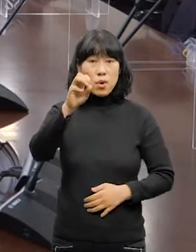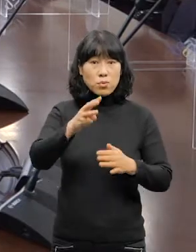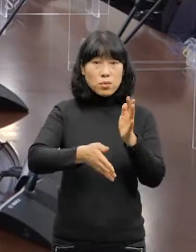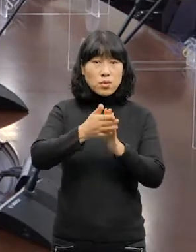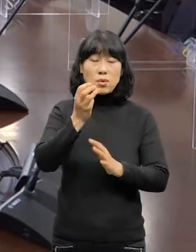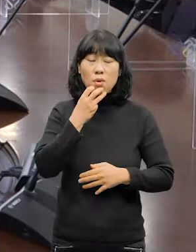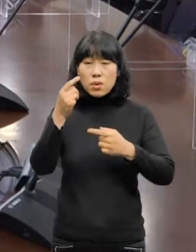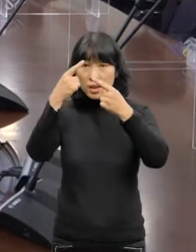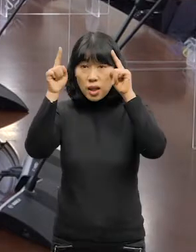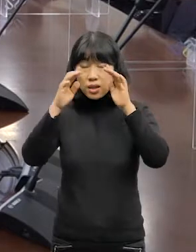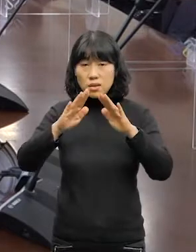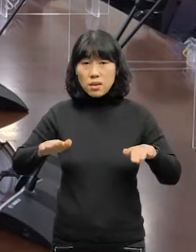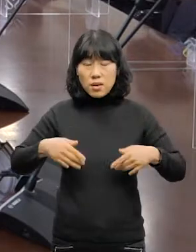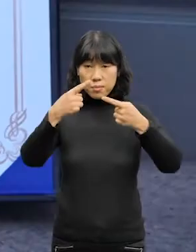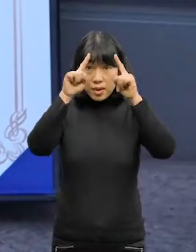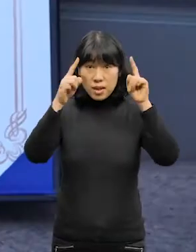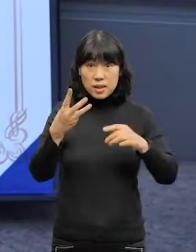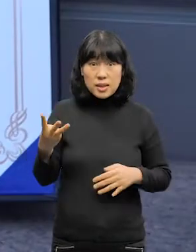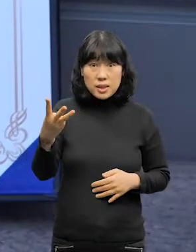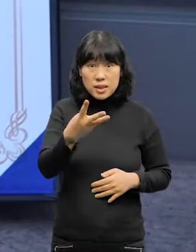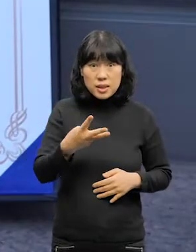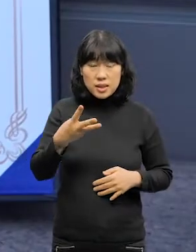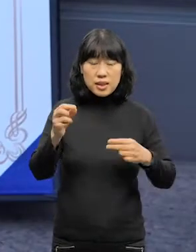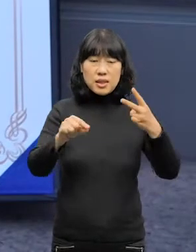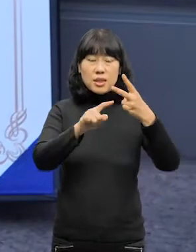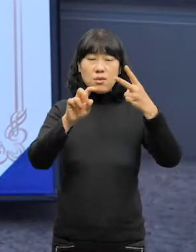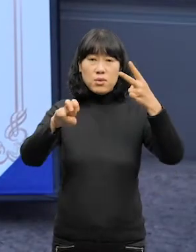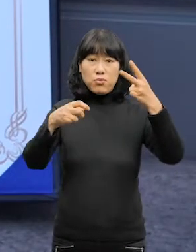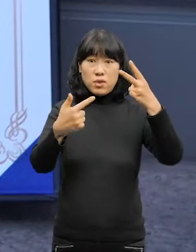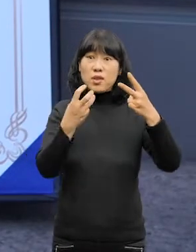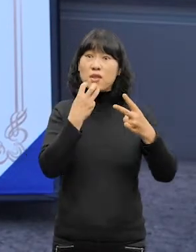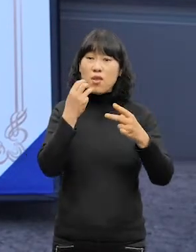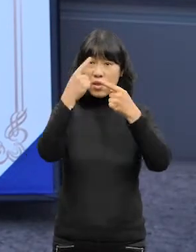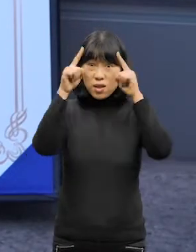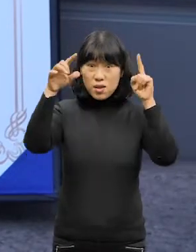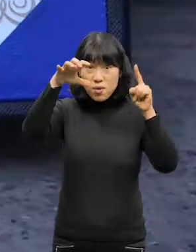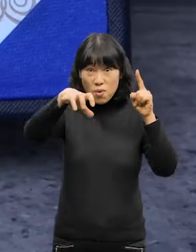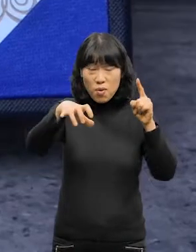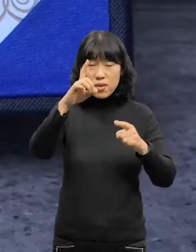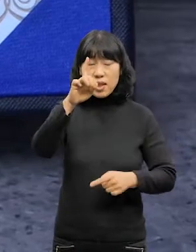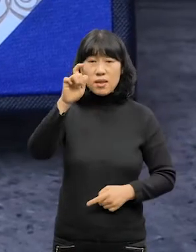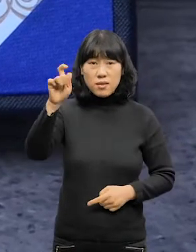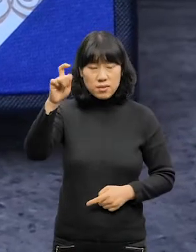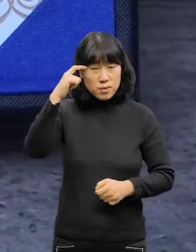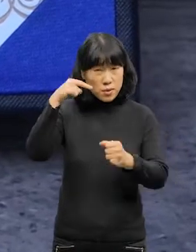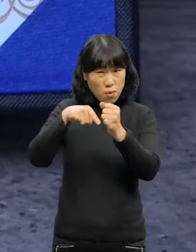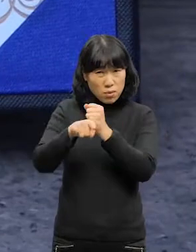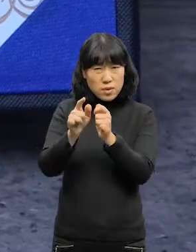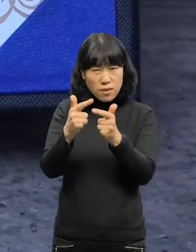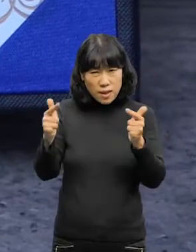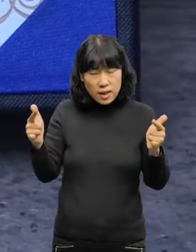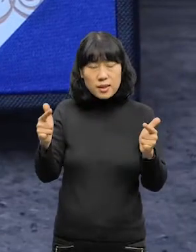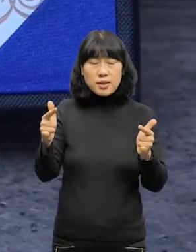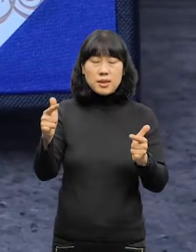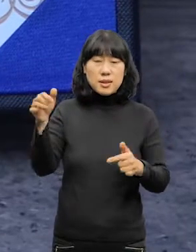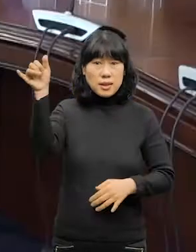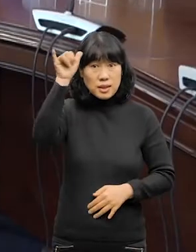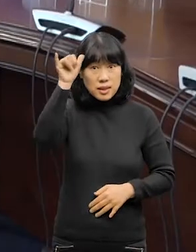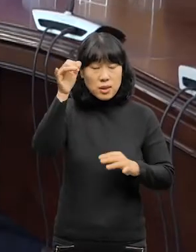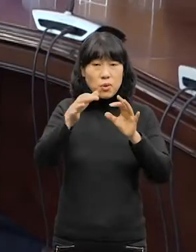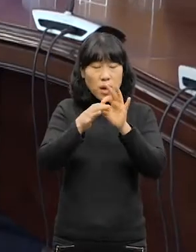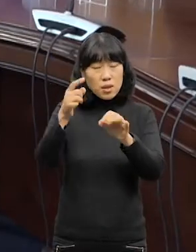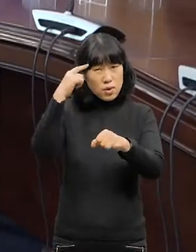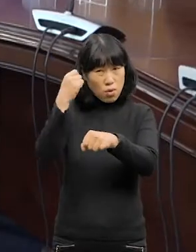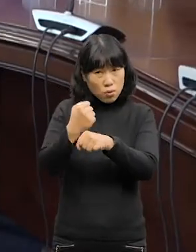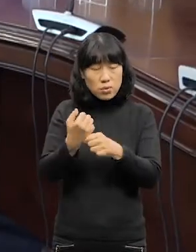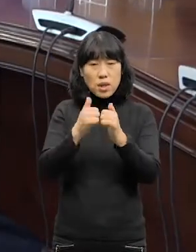광주시와 서울대 전남대는 지난 26일 서울대학교에서 데이터 사이언스 등 AI 분야 연구개발과 기술